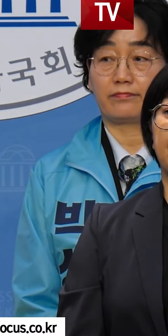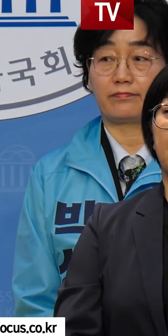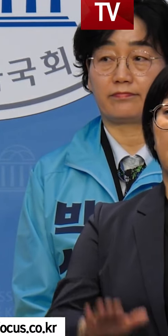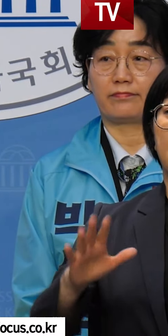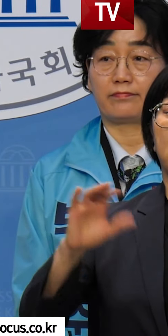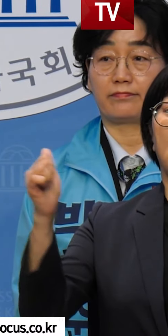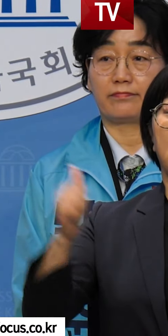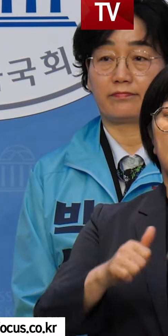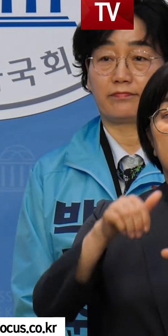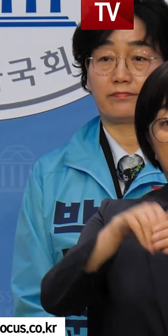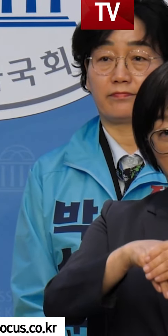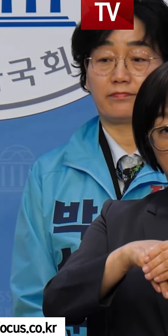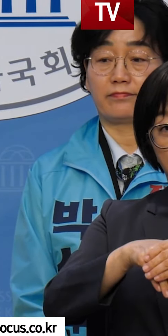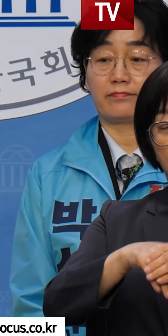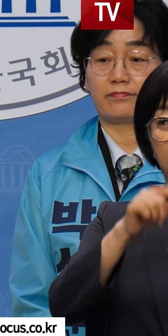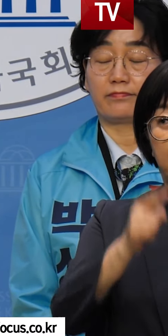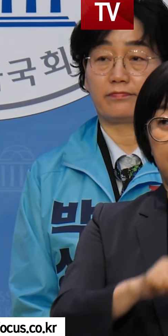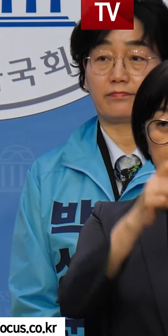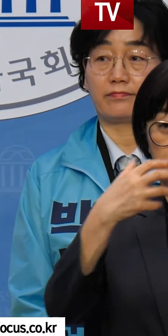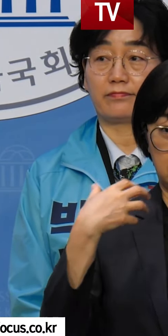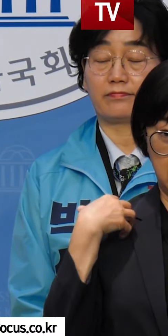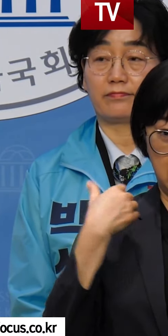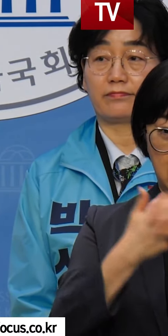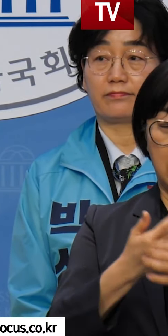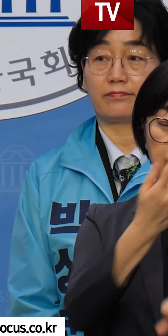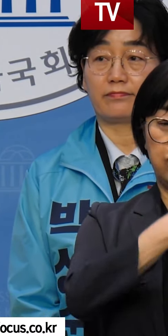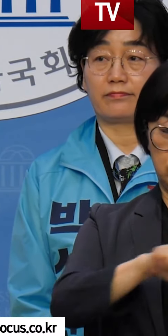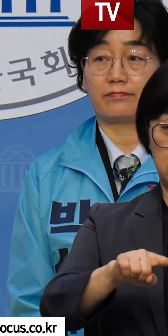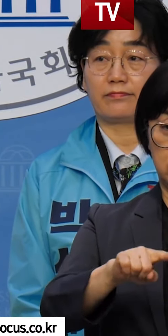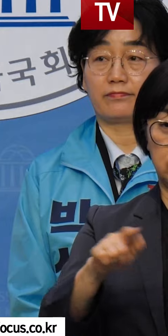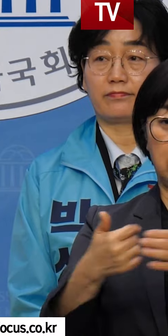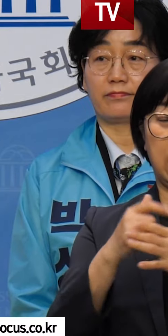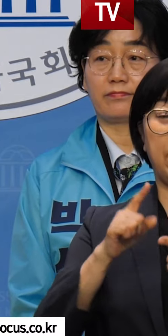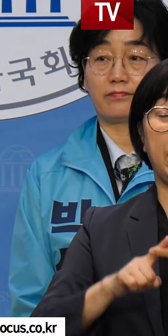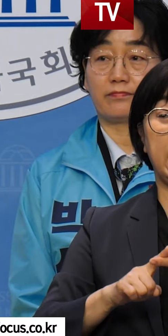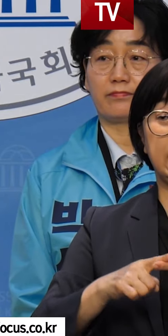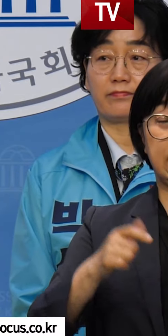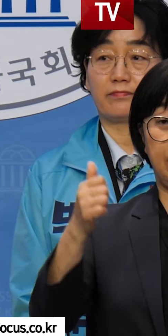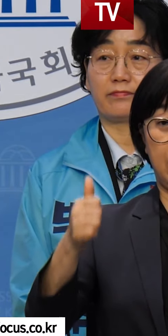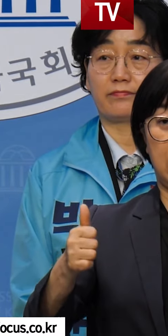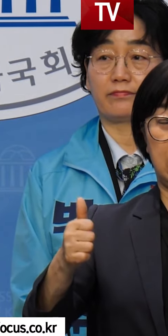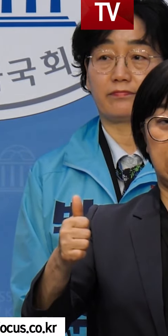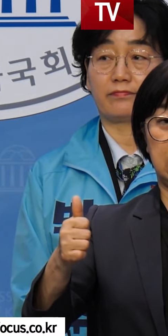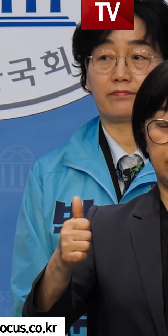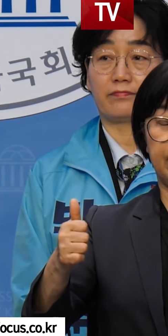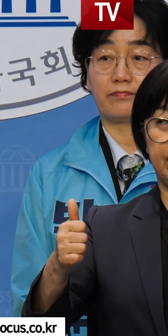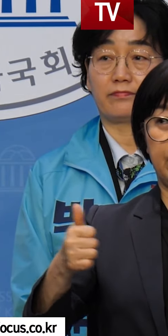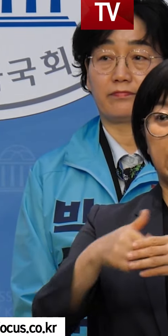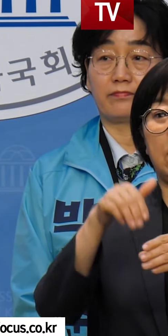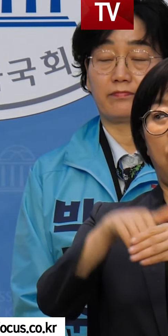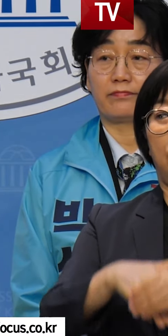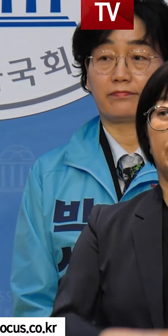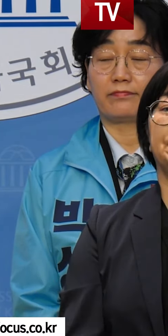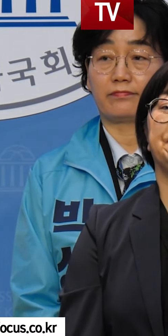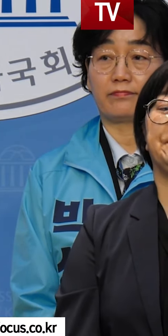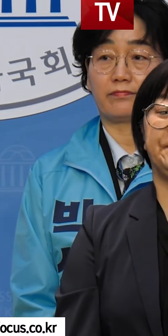이번 국회의원 총선거는 윤석열 정권의 무능과 무도함을 심판하는 정권 심판